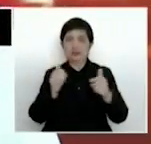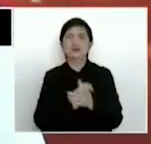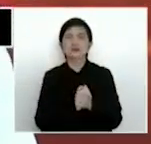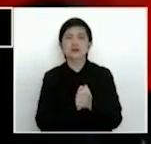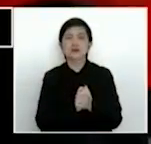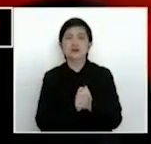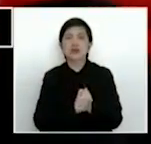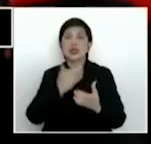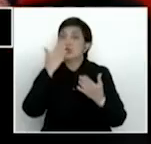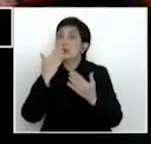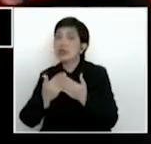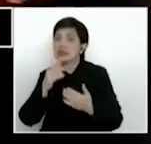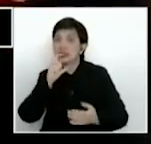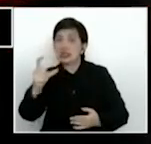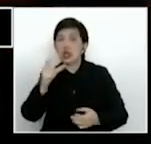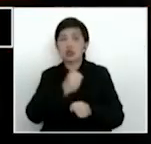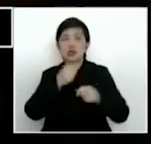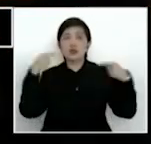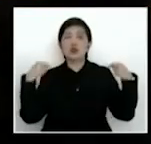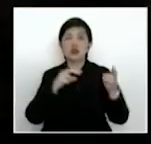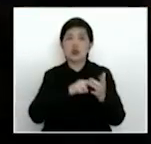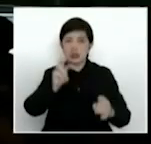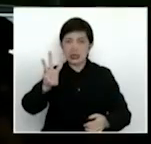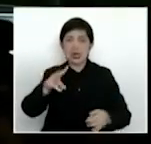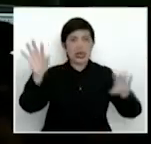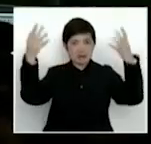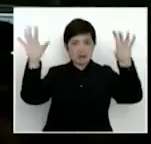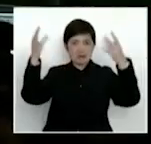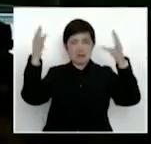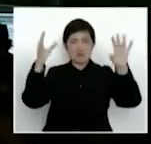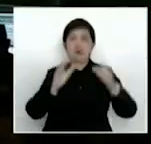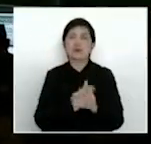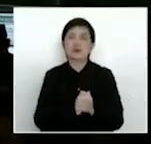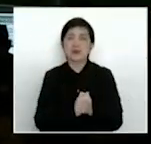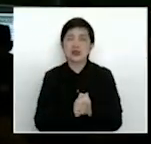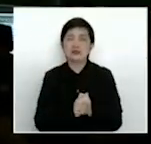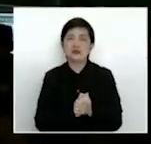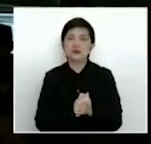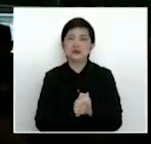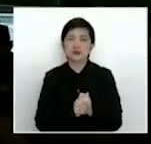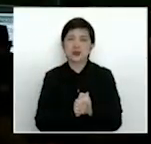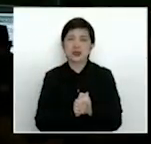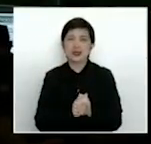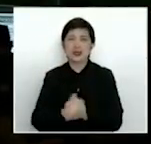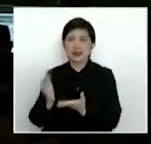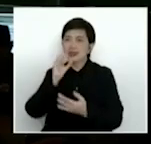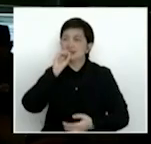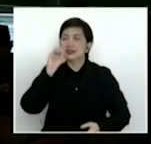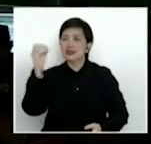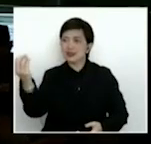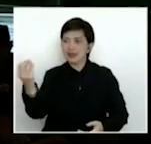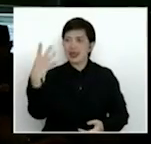kasih calon gubernur nomor3 dan kita berikan Applause yang paling meriah tukak juga tanggapan